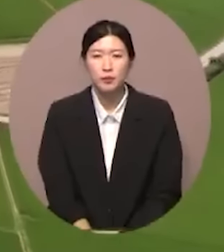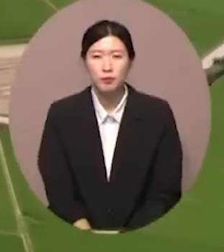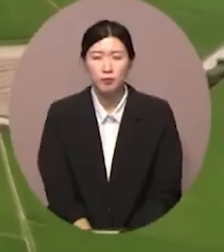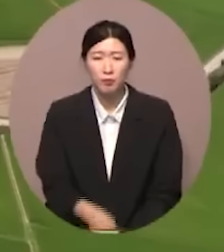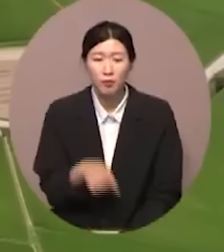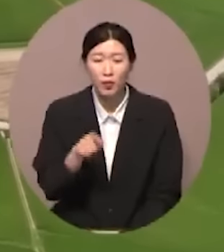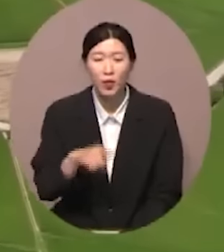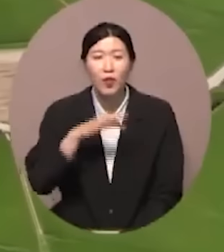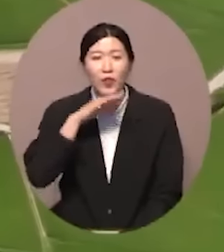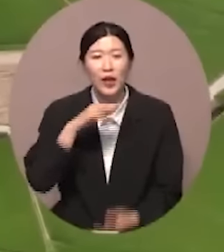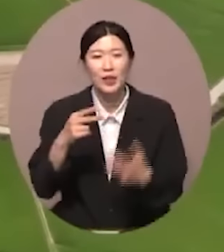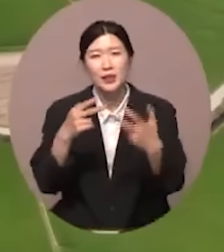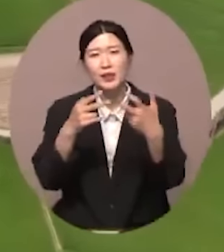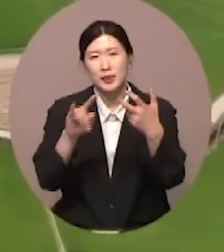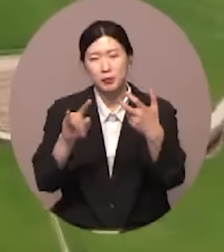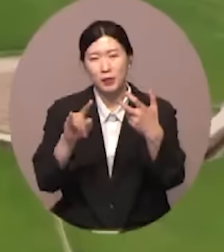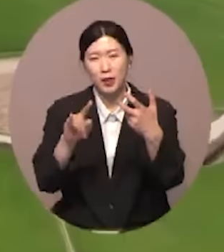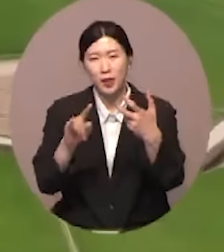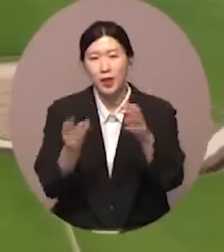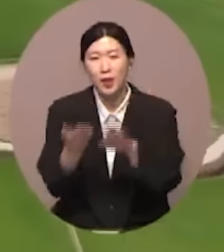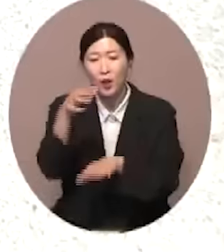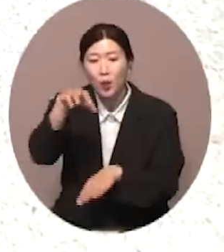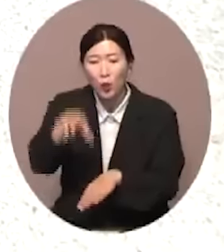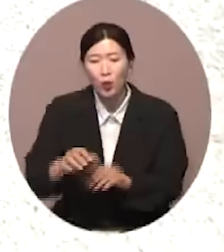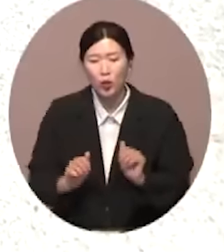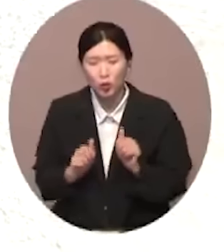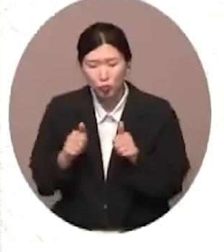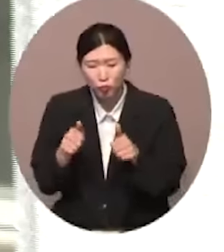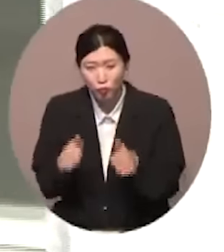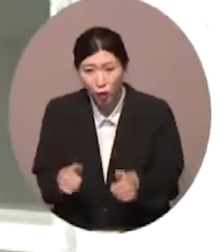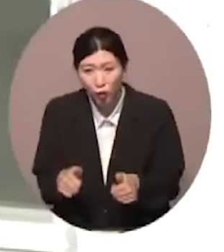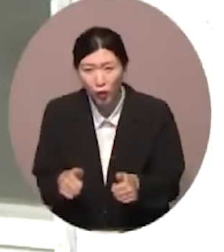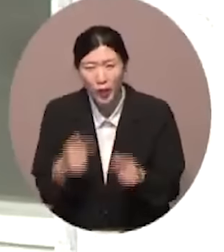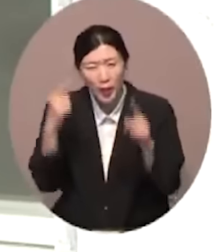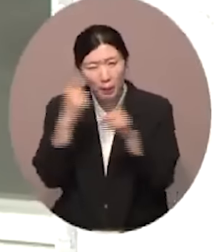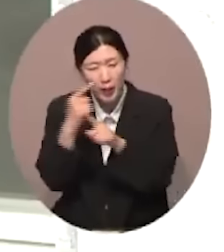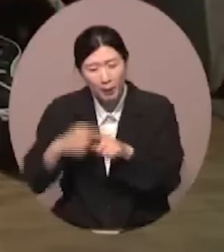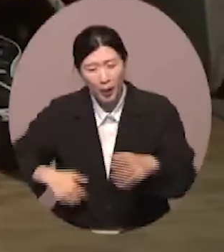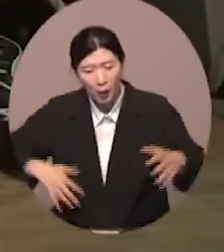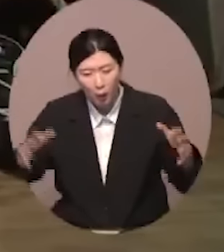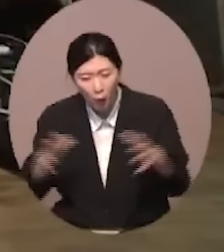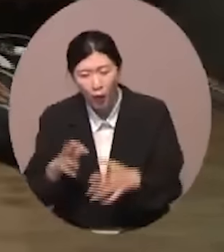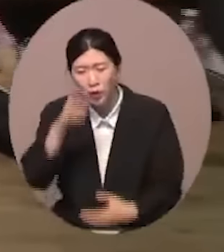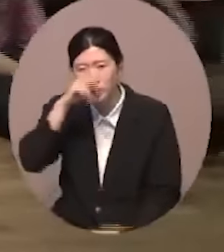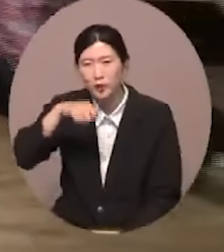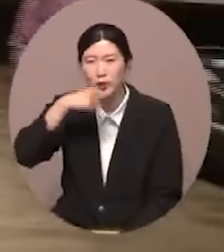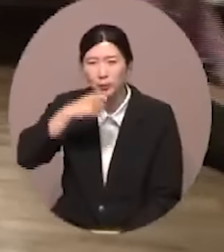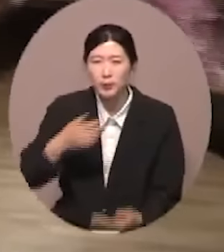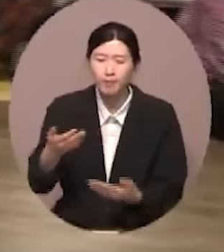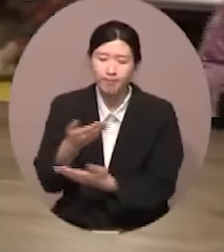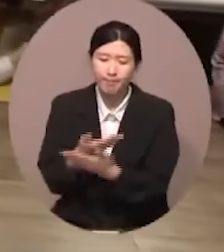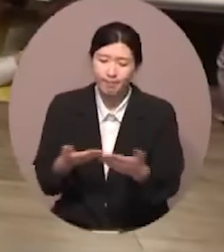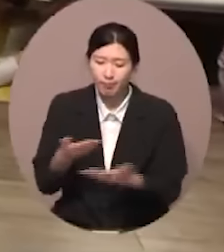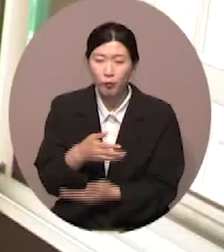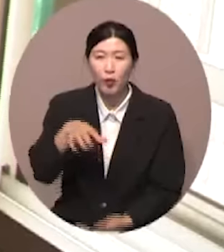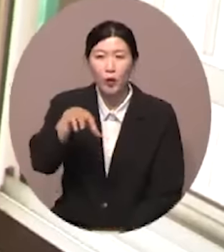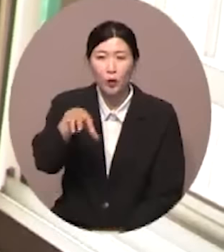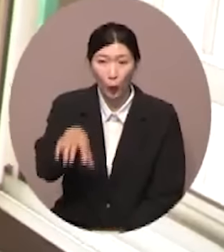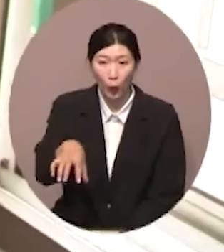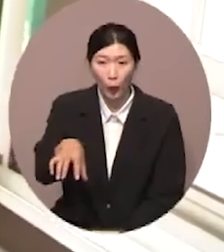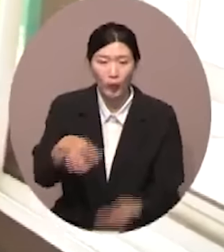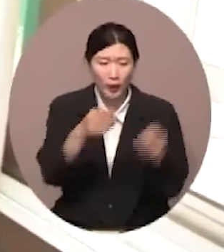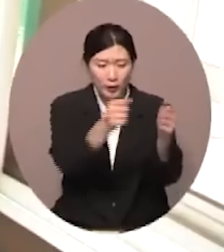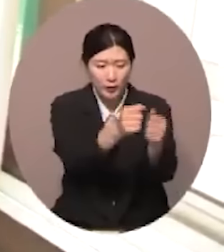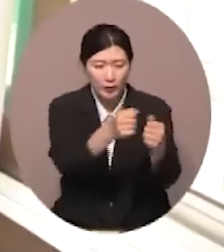주민 대부분이 70대 이상인 부여의 한 마을. 주민들이 매일 모여 점심을 먹는 마을회관에 가봤습니다.